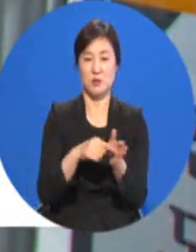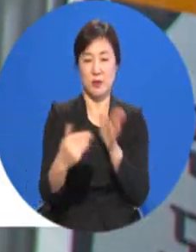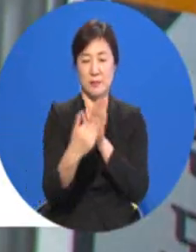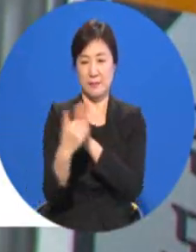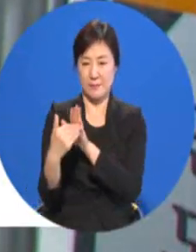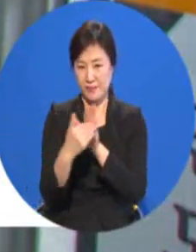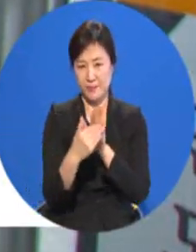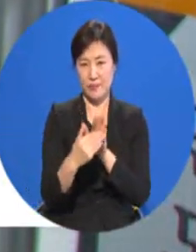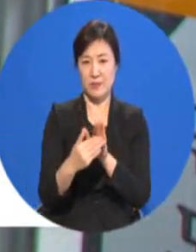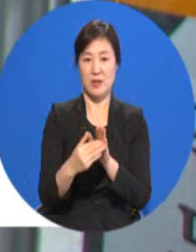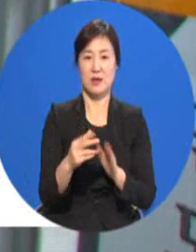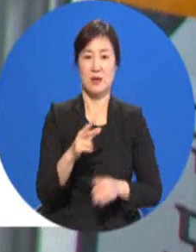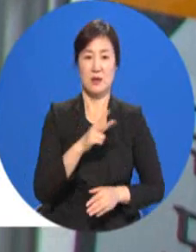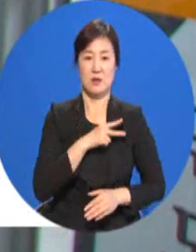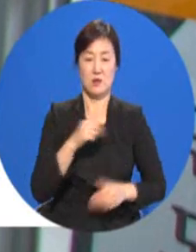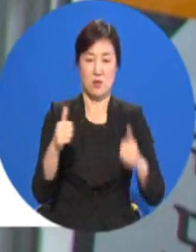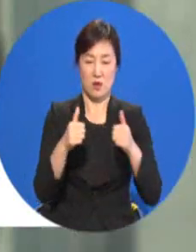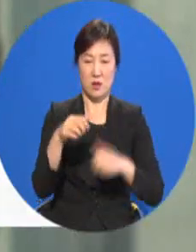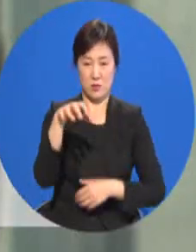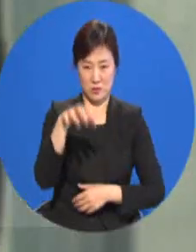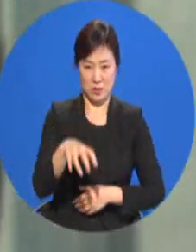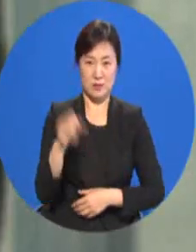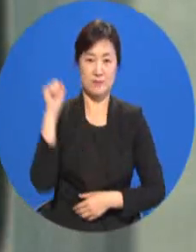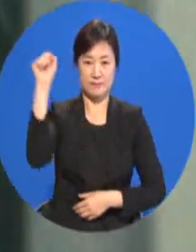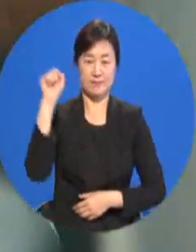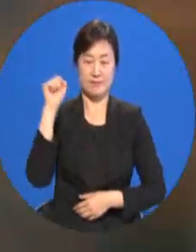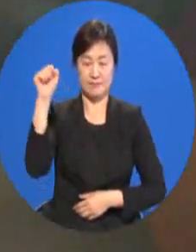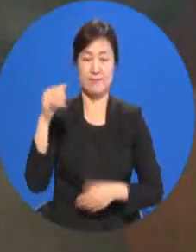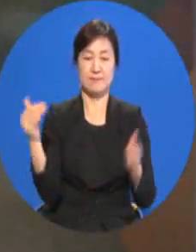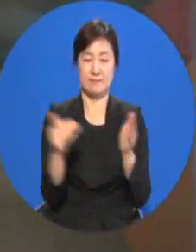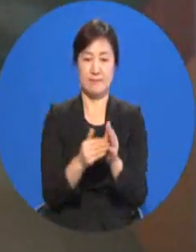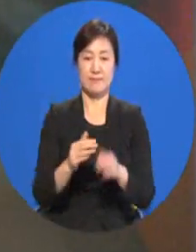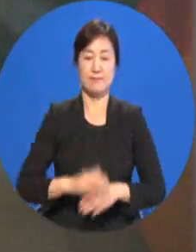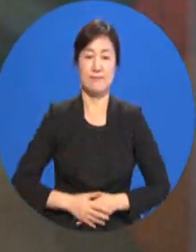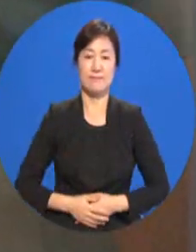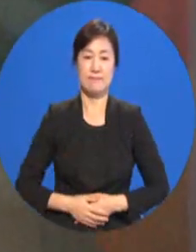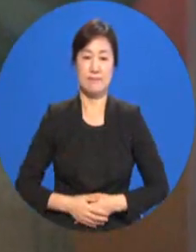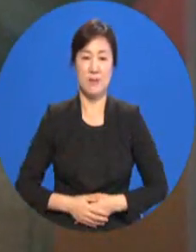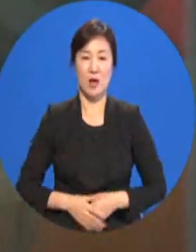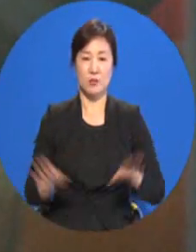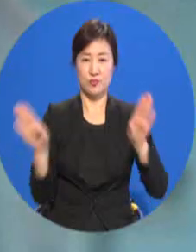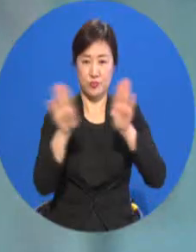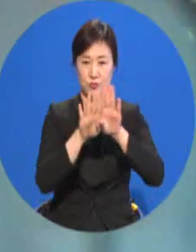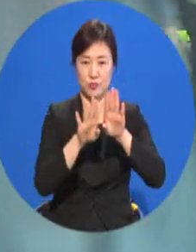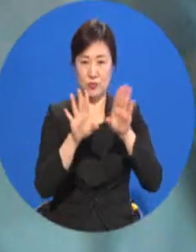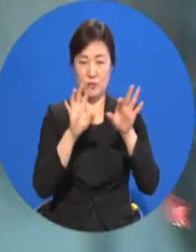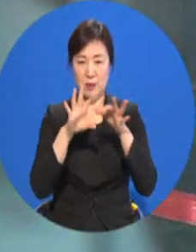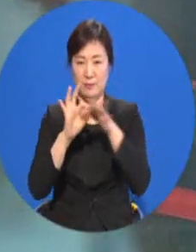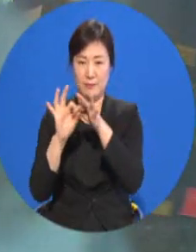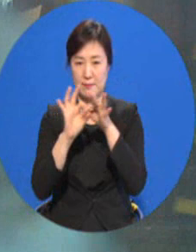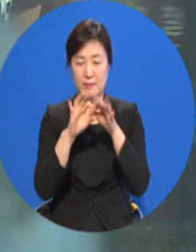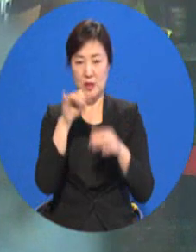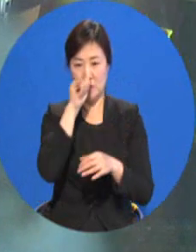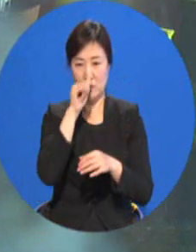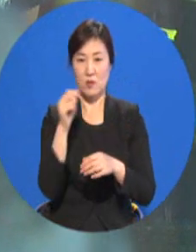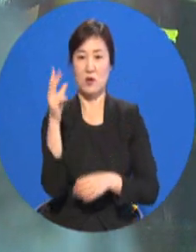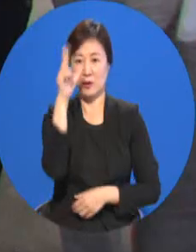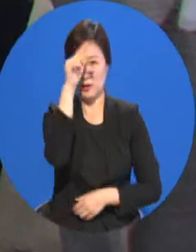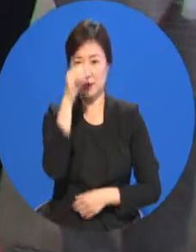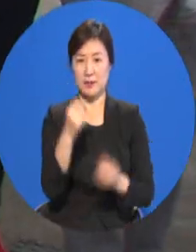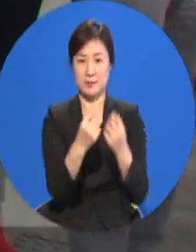의회 앞에서 집회를 벌였습니다. 전남도의회 전체 출입구가 봉쇄됐고 경찰들도 배치됐습니다.